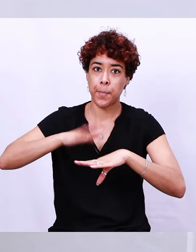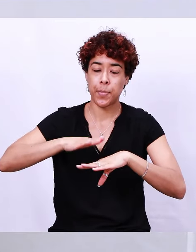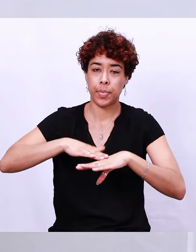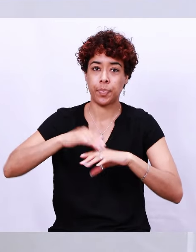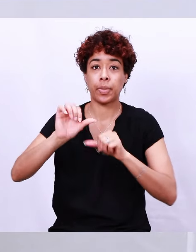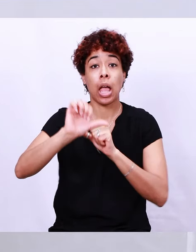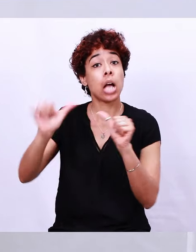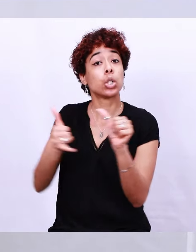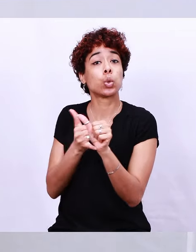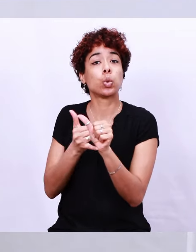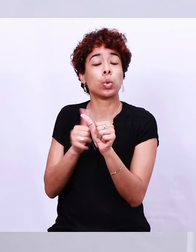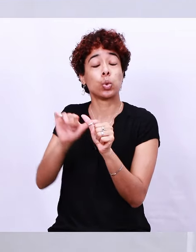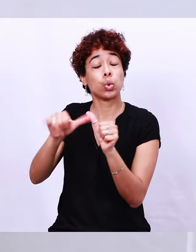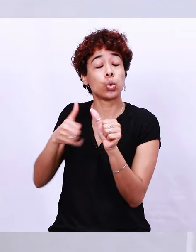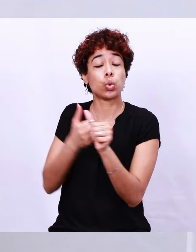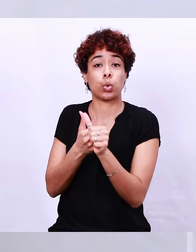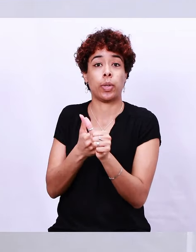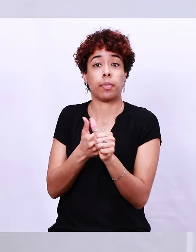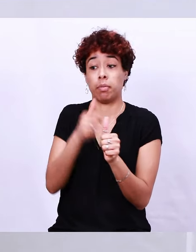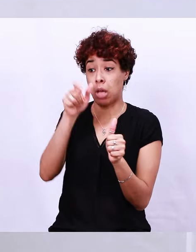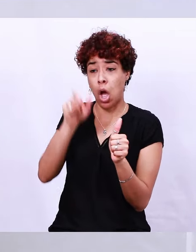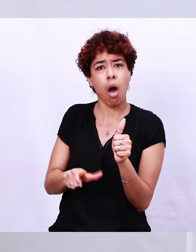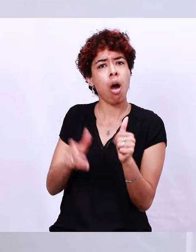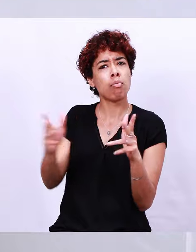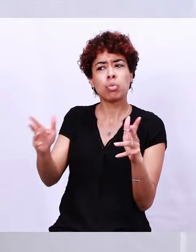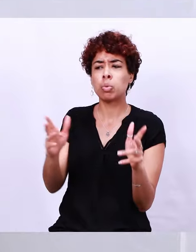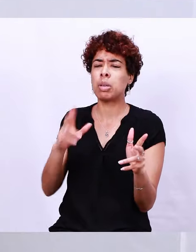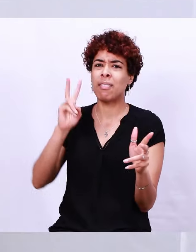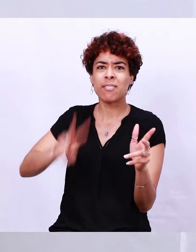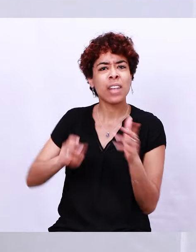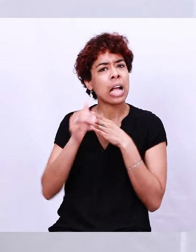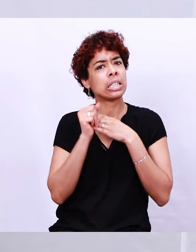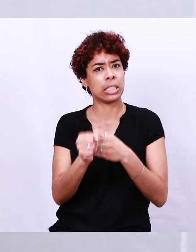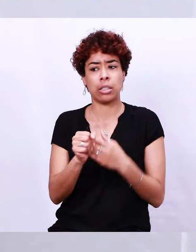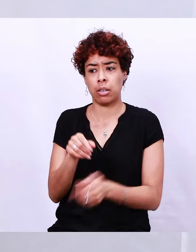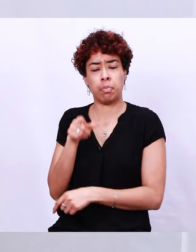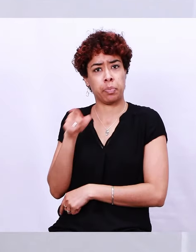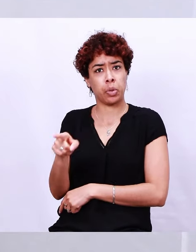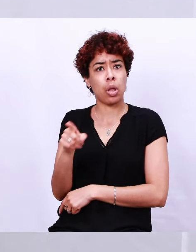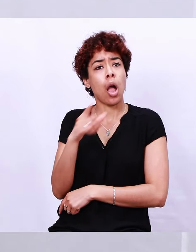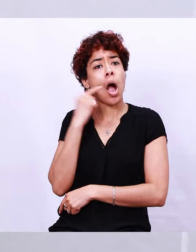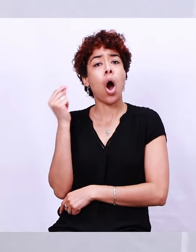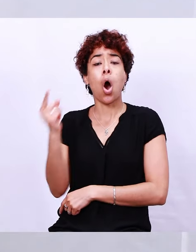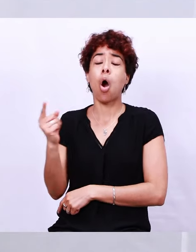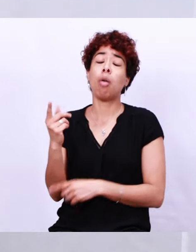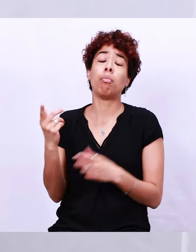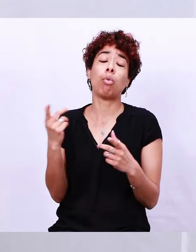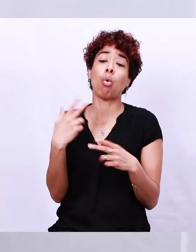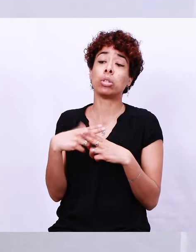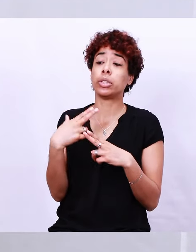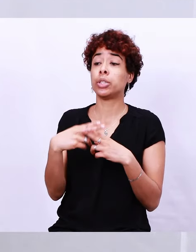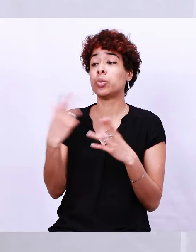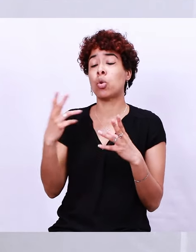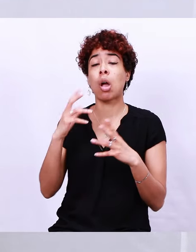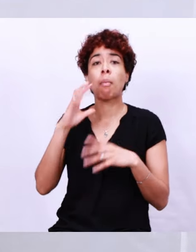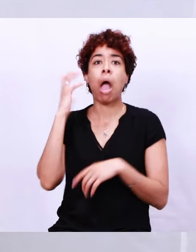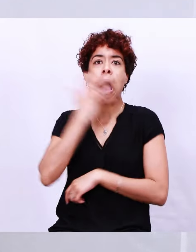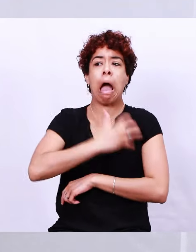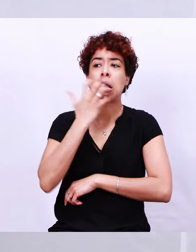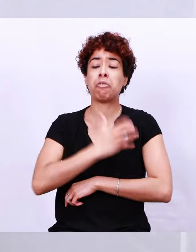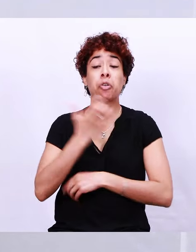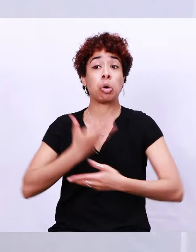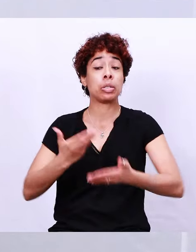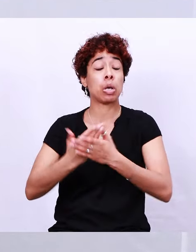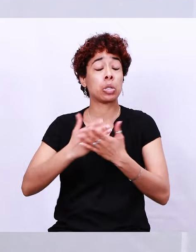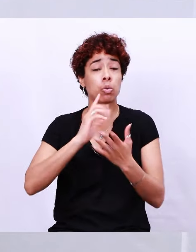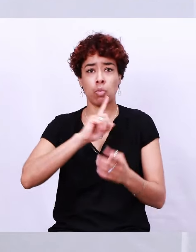Josué un homme pourtant qui était conduit par le Seigneur un vrai leader Josué c'est pas quelqu'un qu'on nomme comme une catastrophe c'est